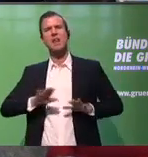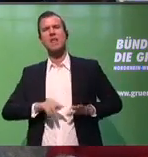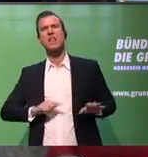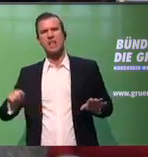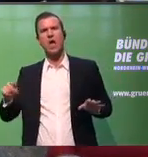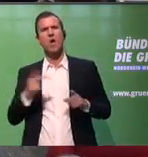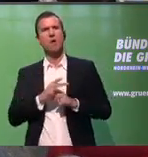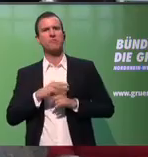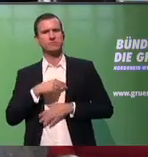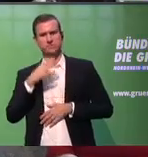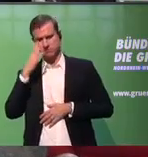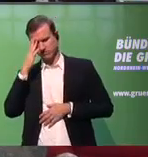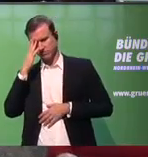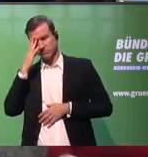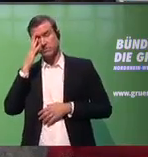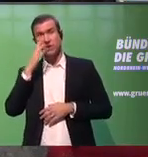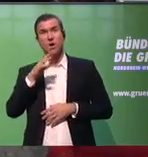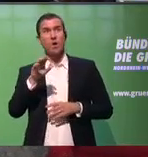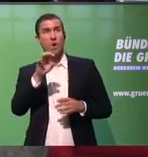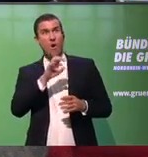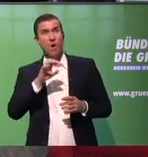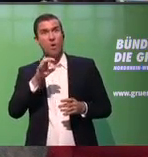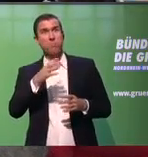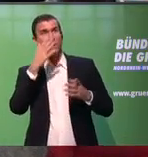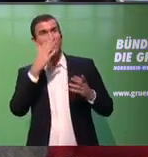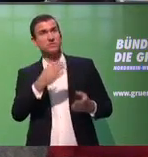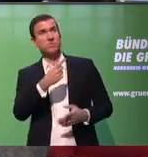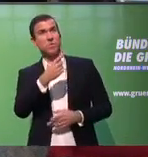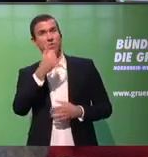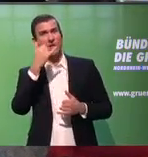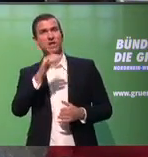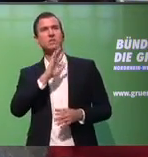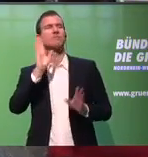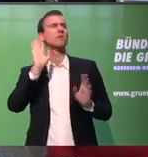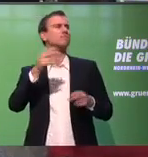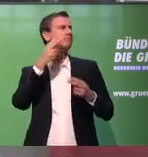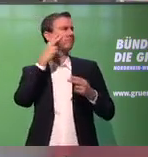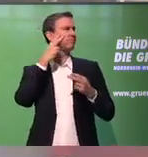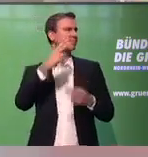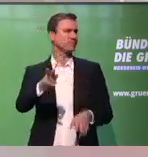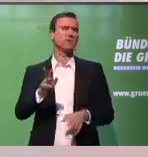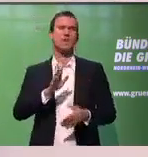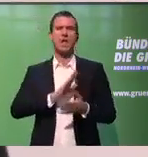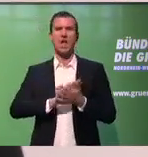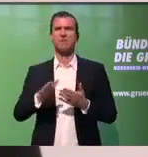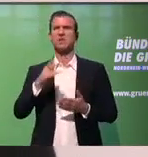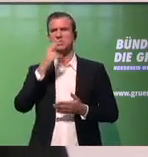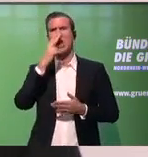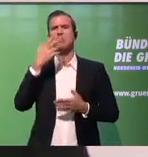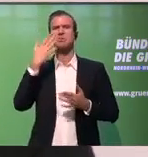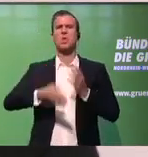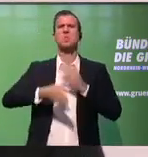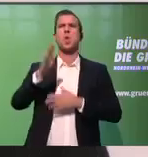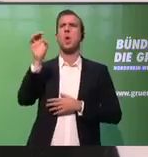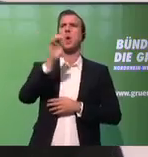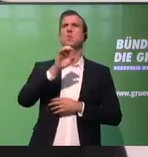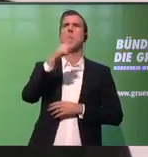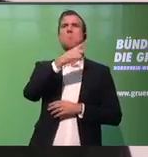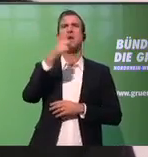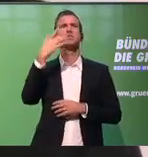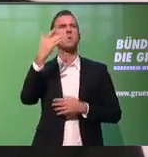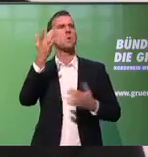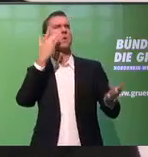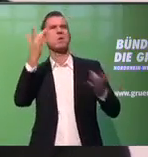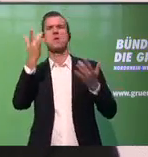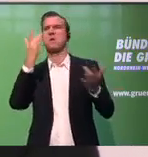hat, oh Gott, Europa überlässt uns unserem Schicksal. Wir schauen uns mal die bösen Nordeuropäer an, die ihren